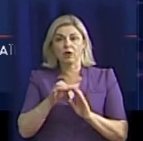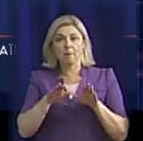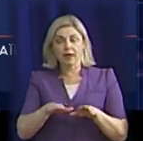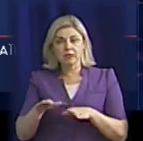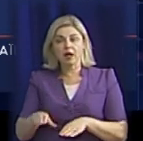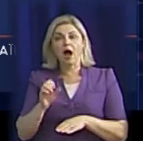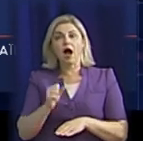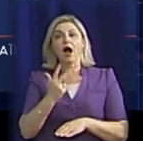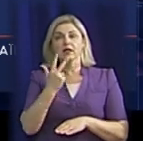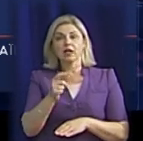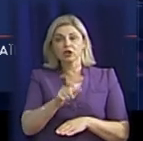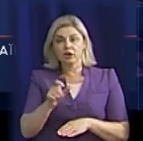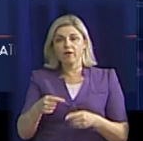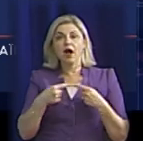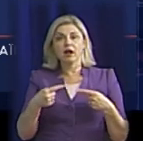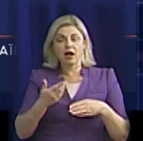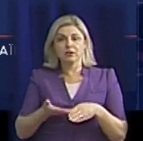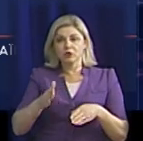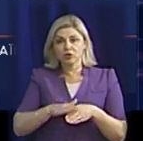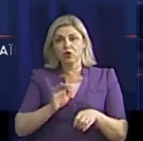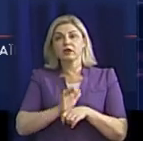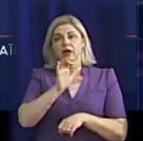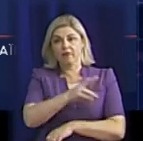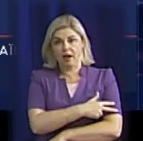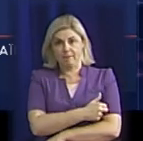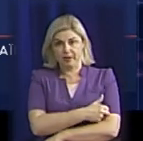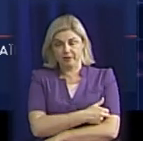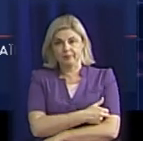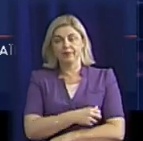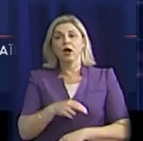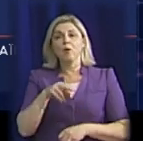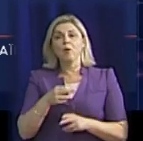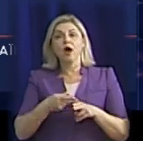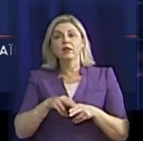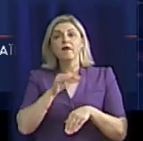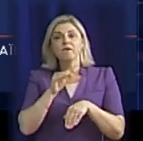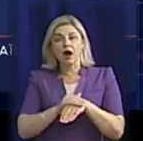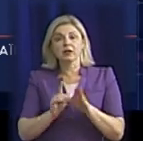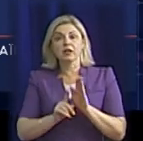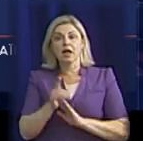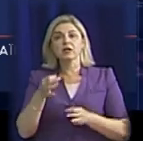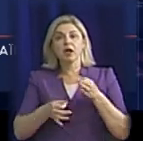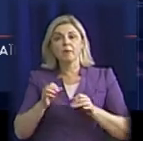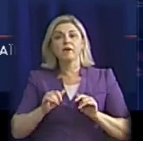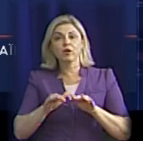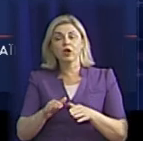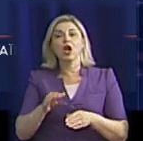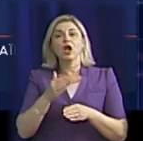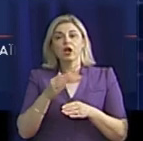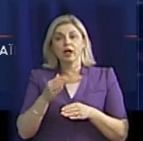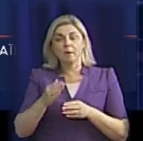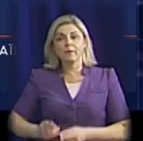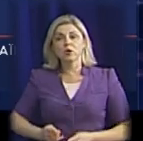тілесними ушкодженнями різного ступеню тяжкості доставлені до медичного закладу. За вказаним фактом розпочато кримінальне провадження за ознаками